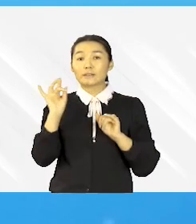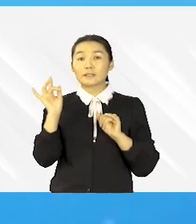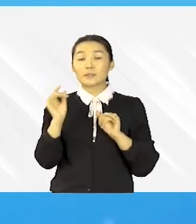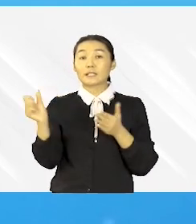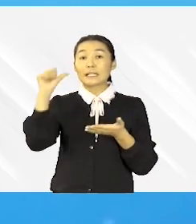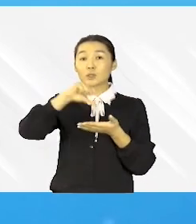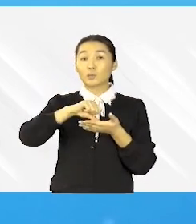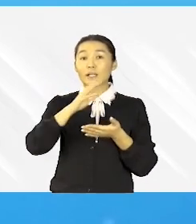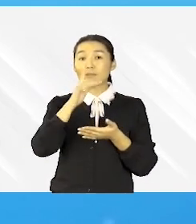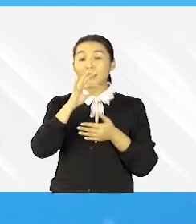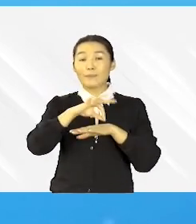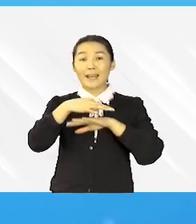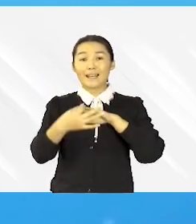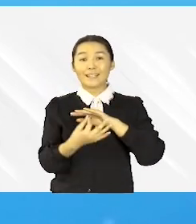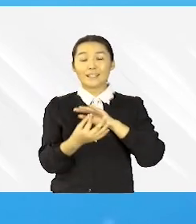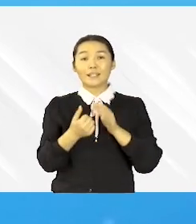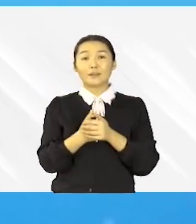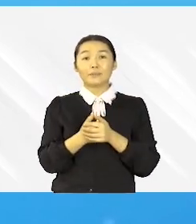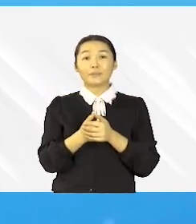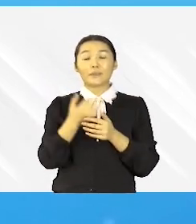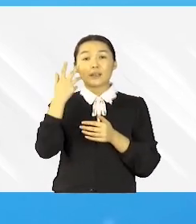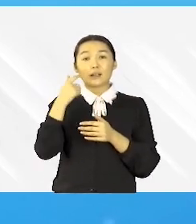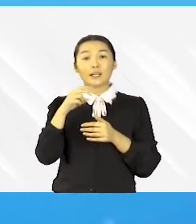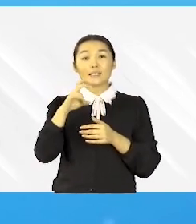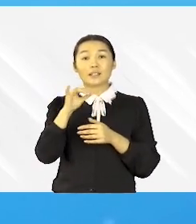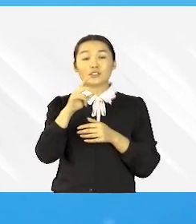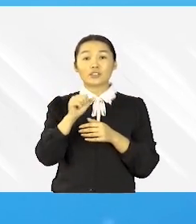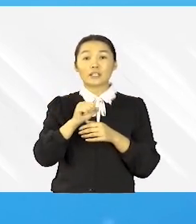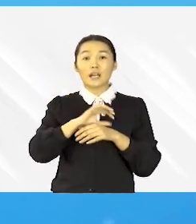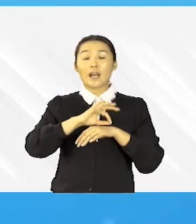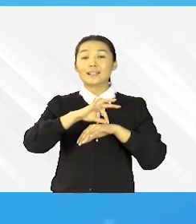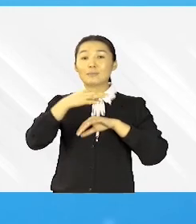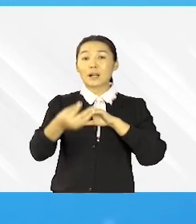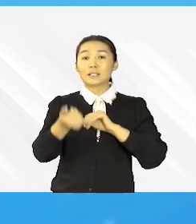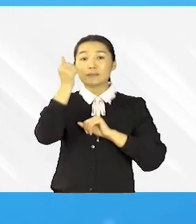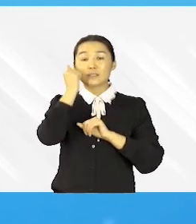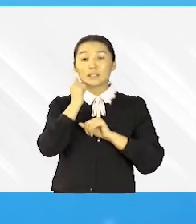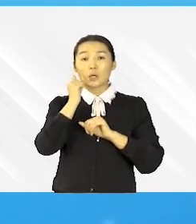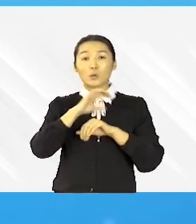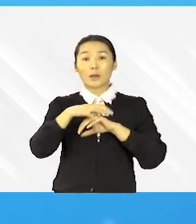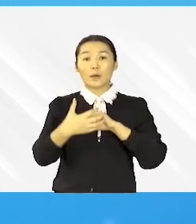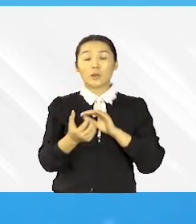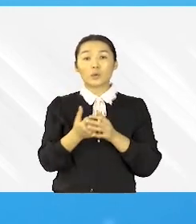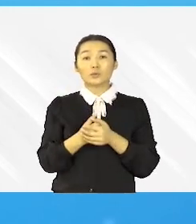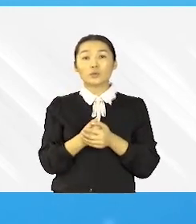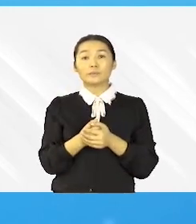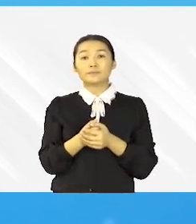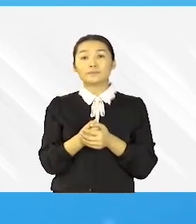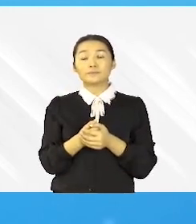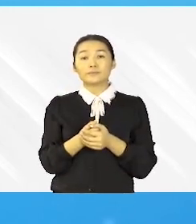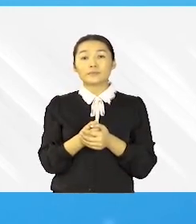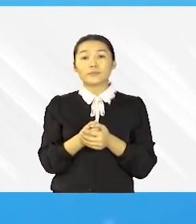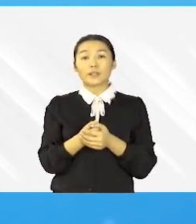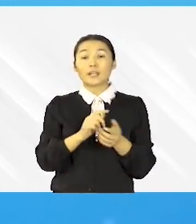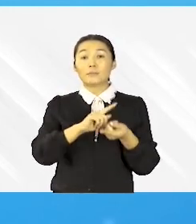время линьки, в ходе которой личинка сбрасывает старую оболочку, она постепенно сползает к заднему концу тела